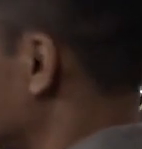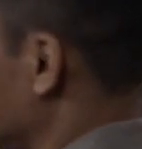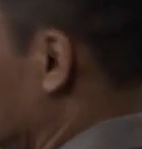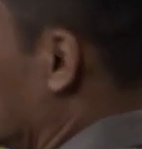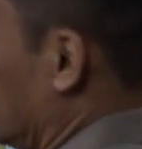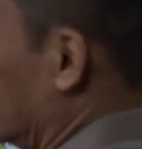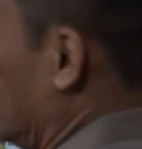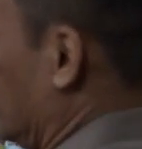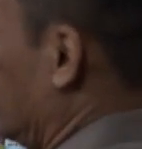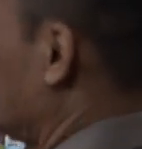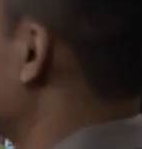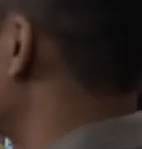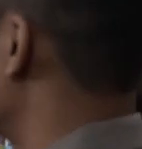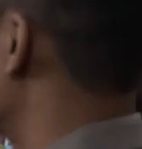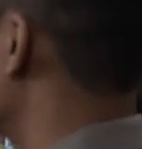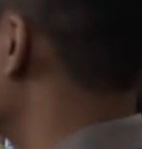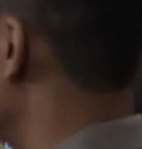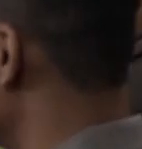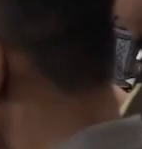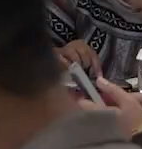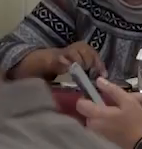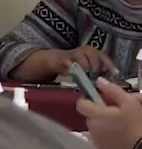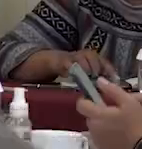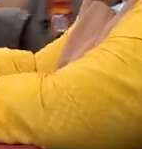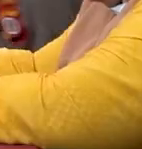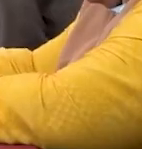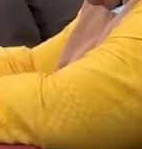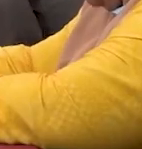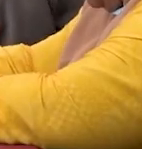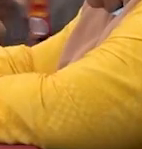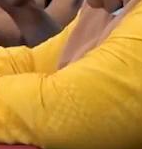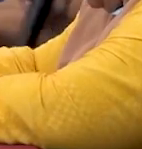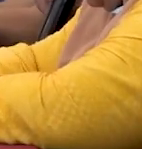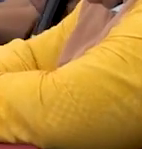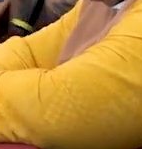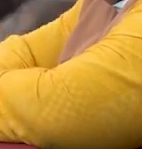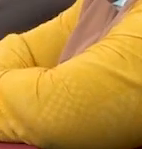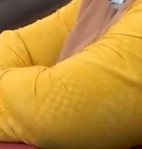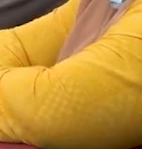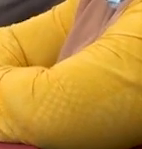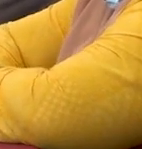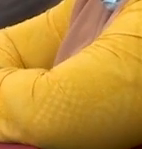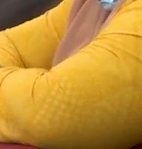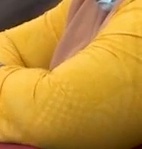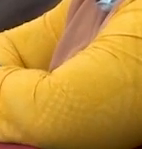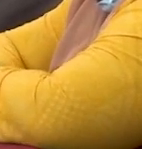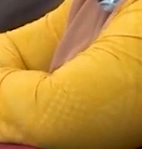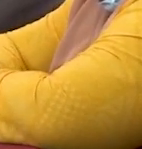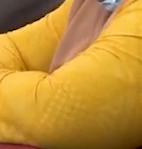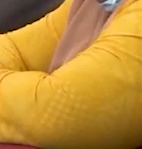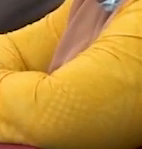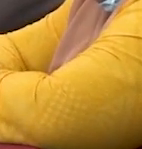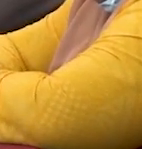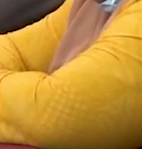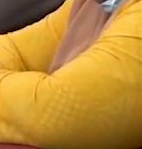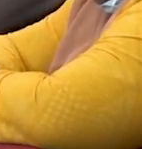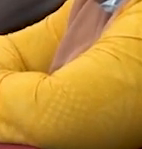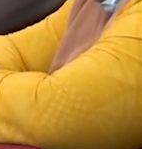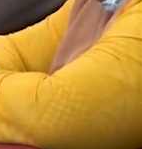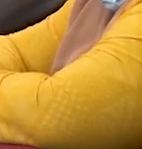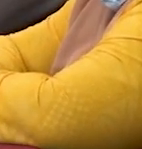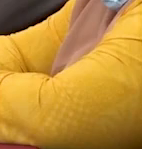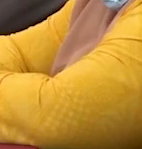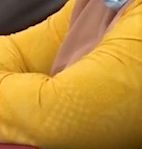menimpa teman-teman berlabel silahkan Pak Gatot terima kasih assalamualaikum warahmatullah wabarakatuh